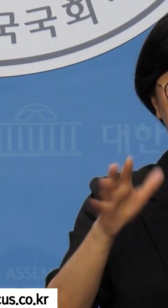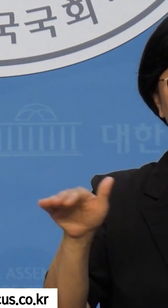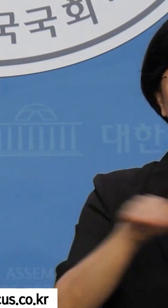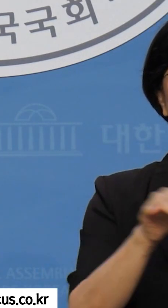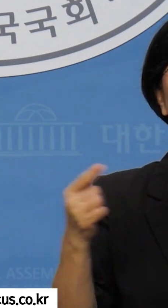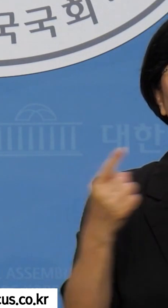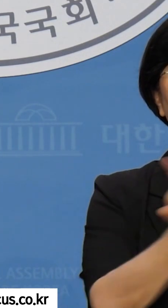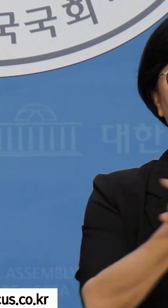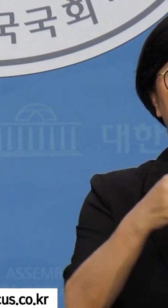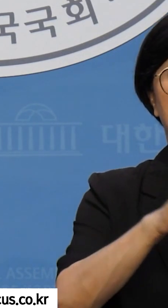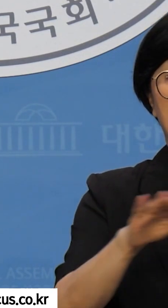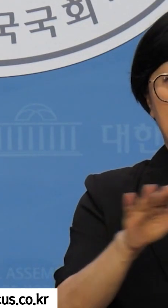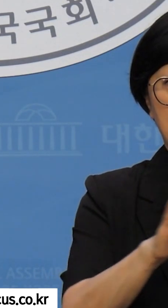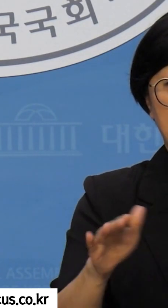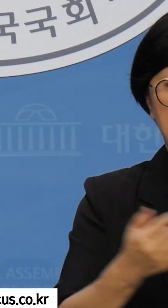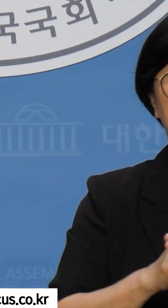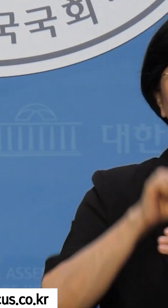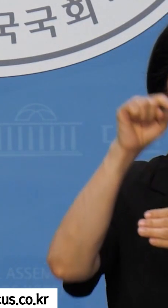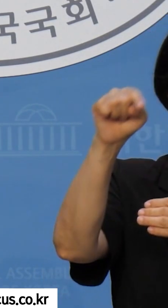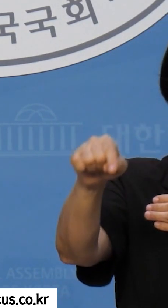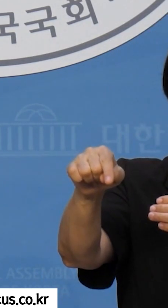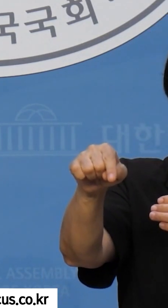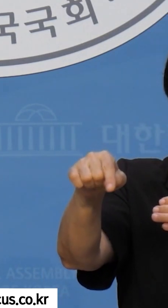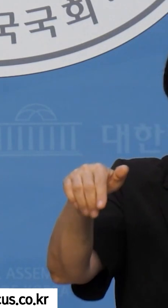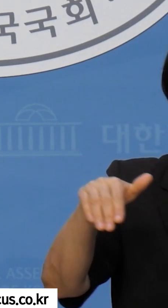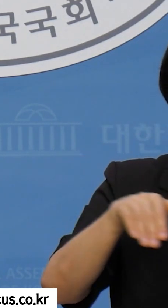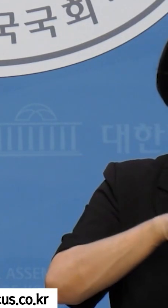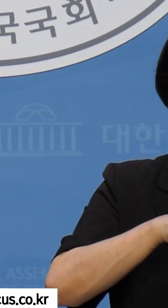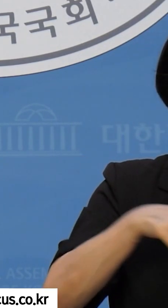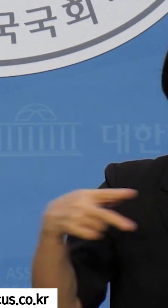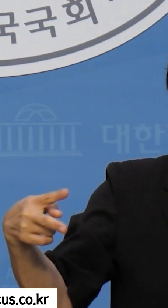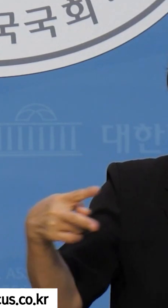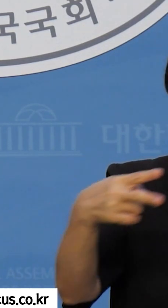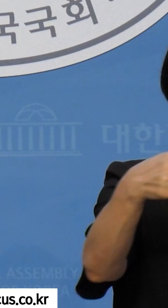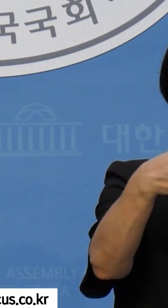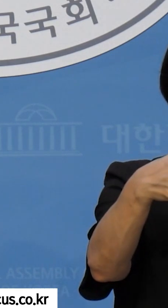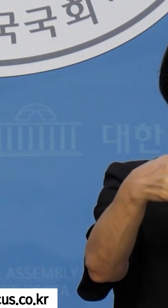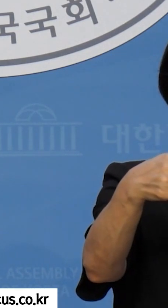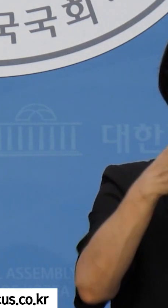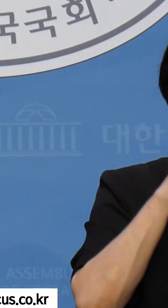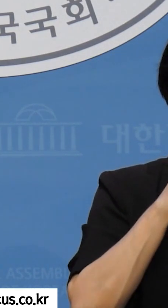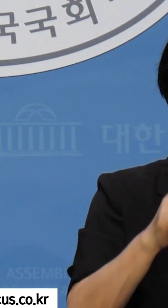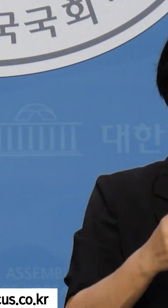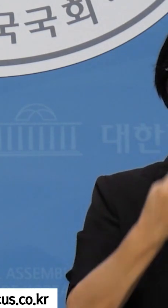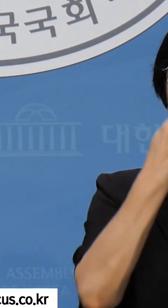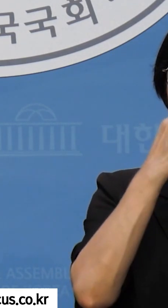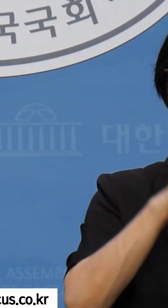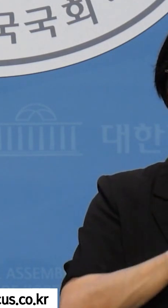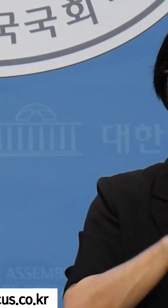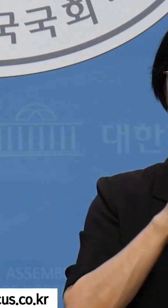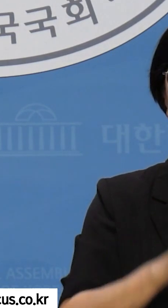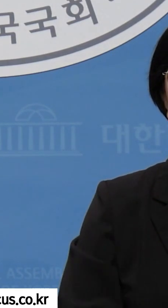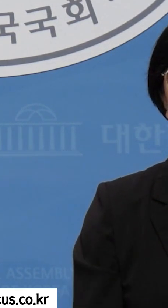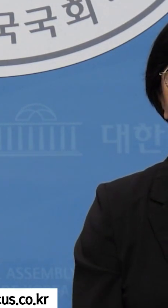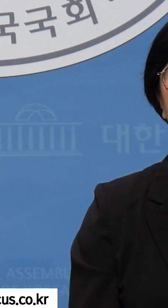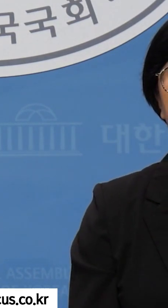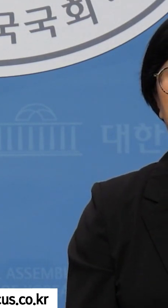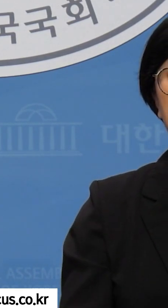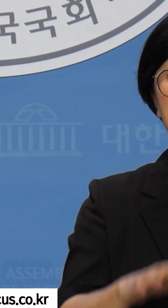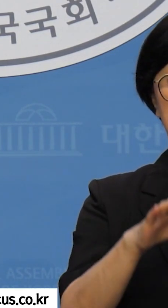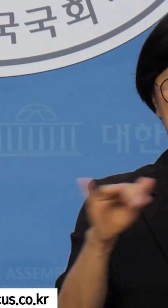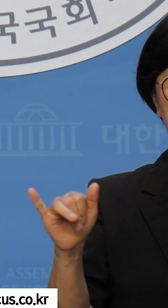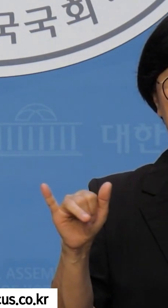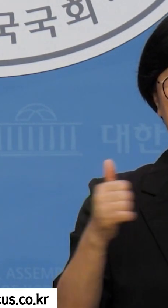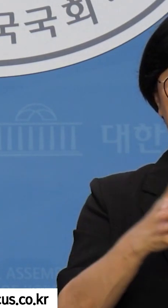위한 해법으로 외부와의 문화적 단절을 제시했다니 기가 막힙니다. 이런